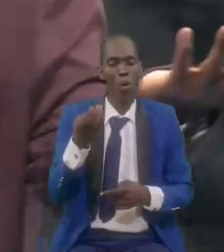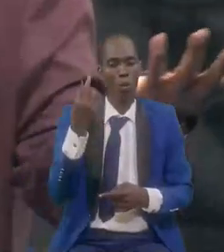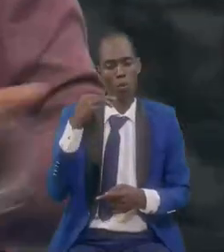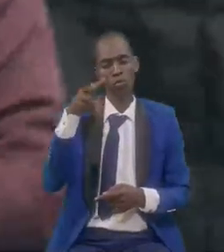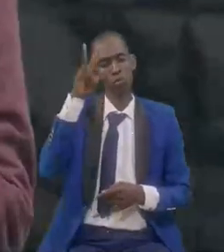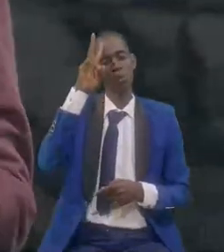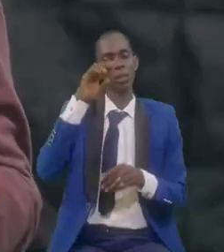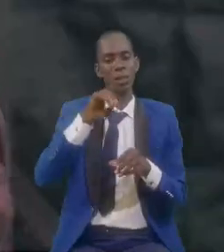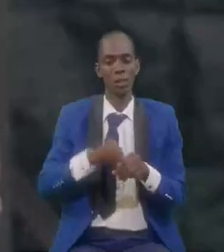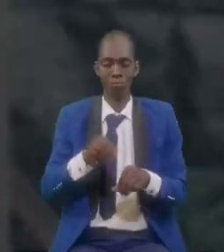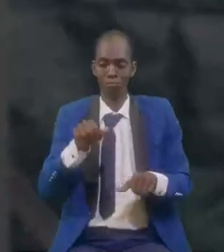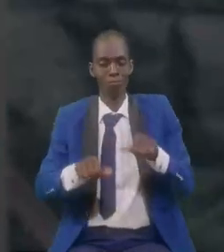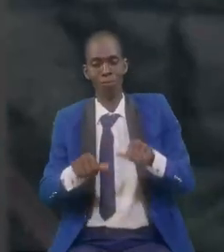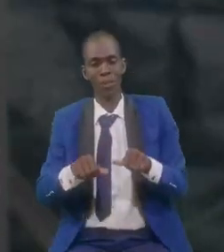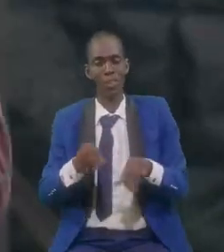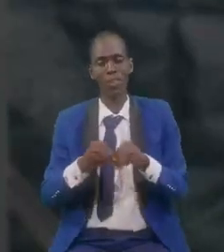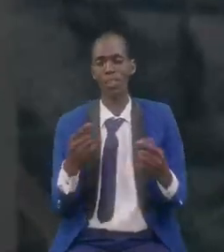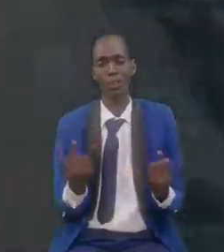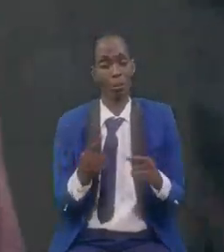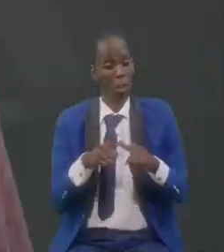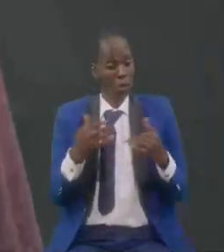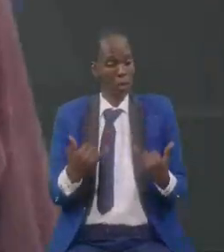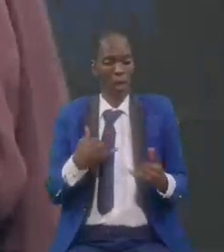dans l'incrédulité. Mais maintenant, je ne peux plus le faire.